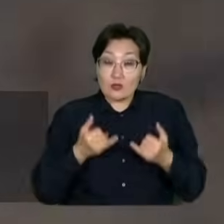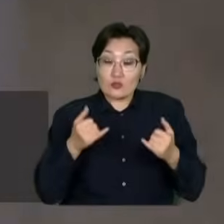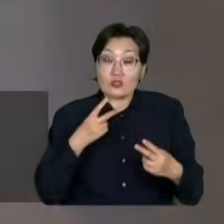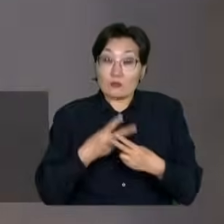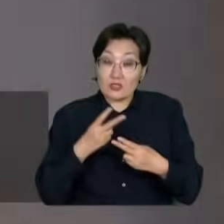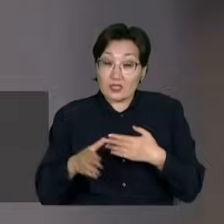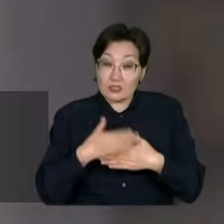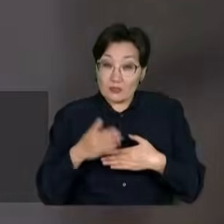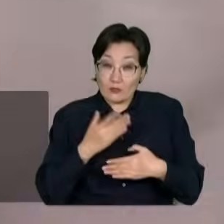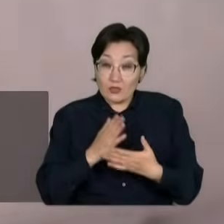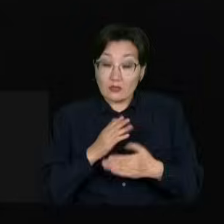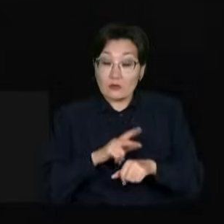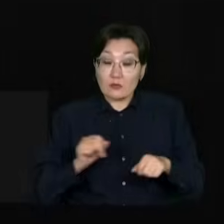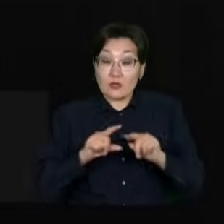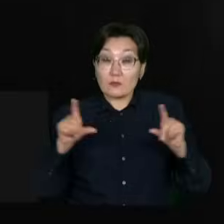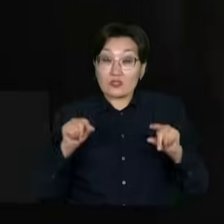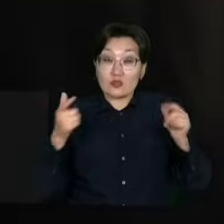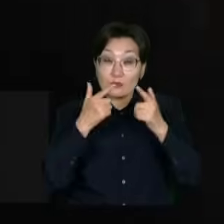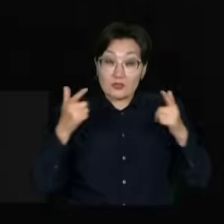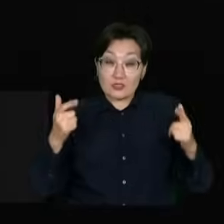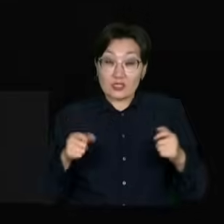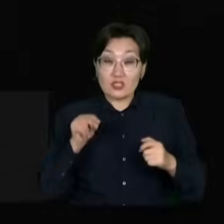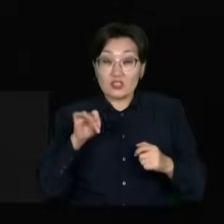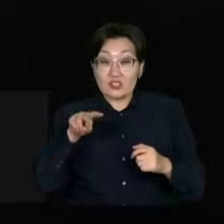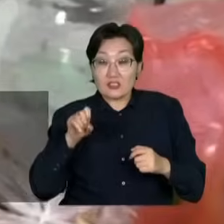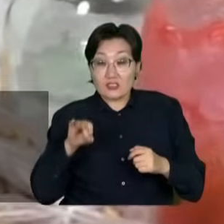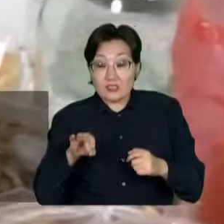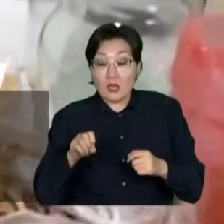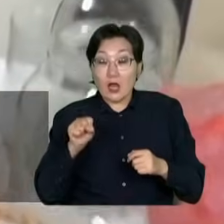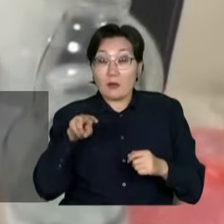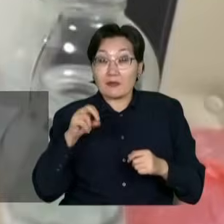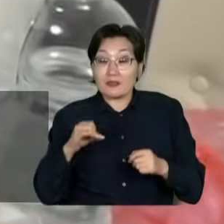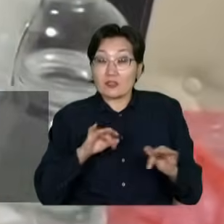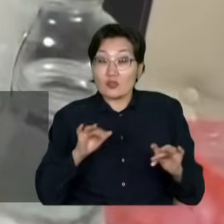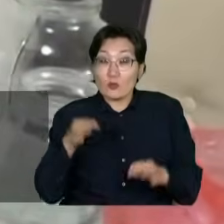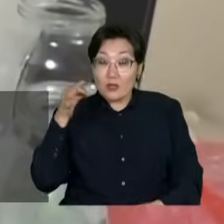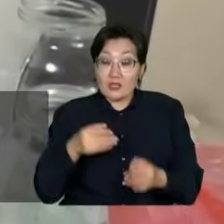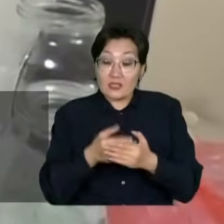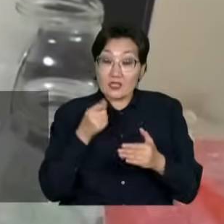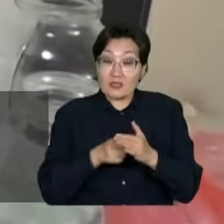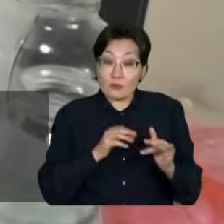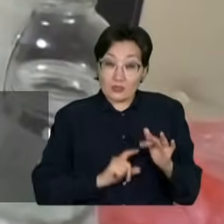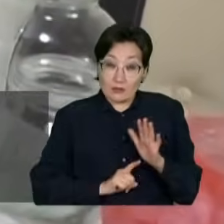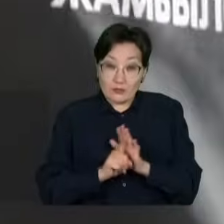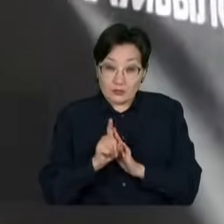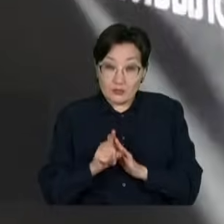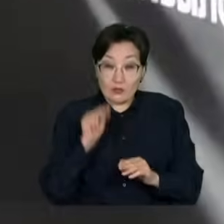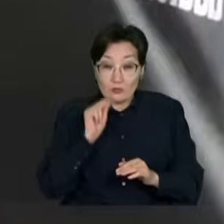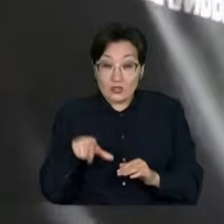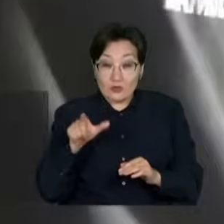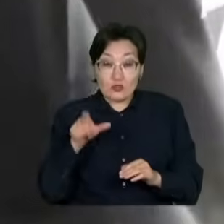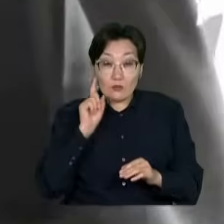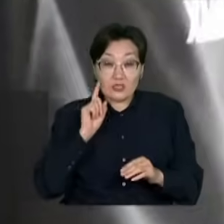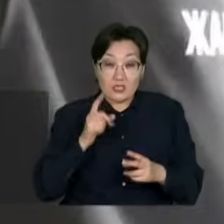бостандығынан айырған. Полиция департаментінің мәліметінше Чели апайдың ісі бойынша сотқа дейінгі тергеу амалдары басталды, ал күдікті